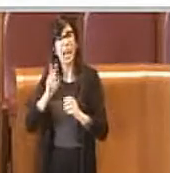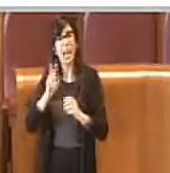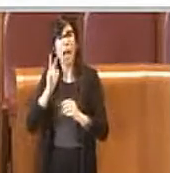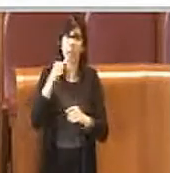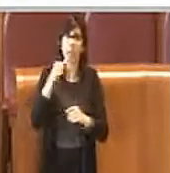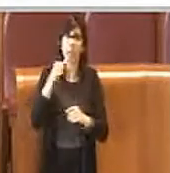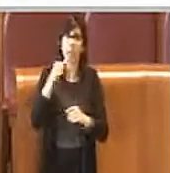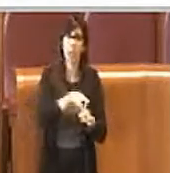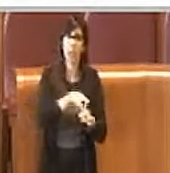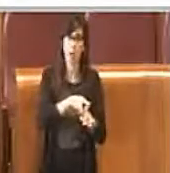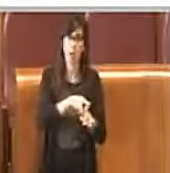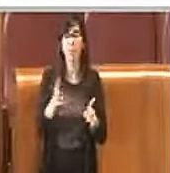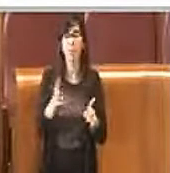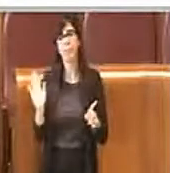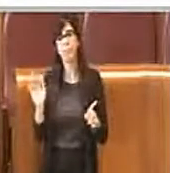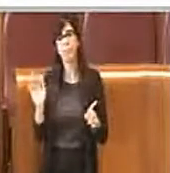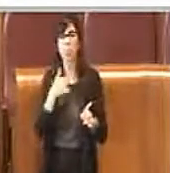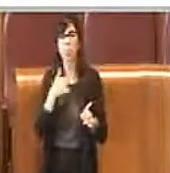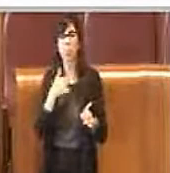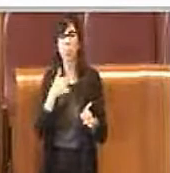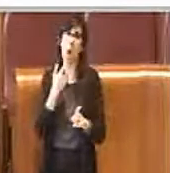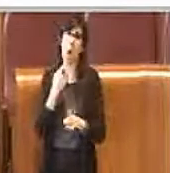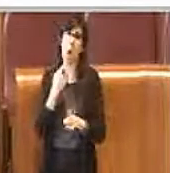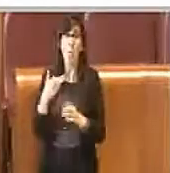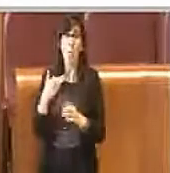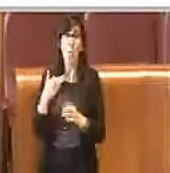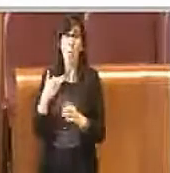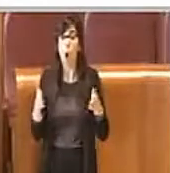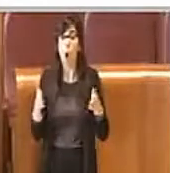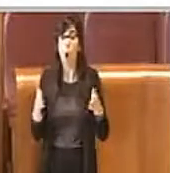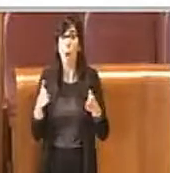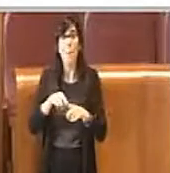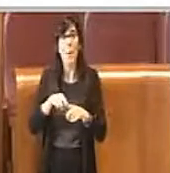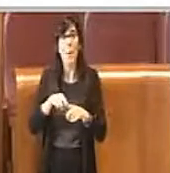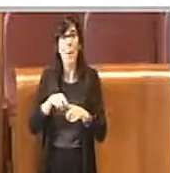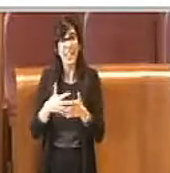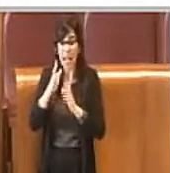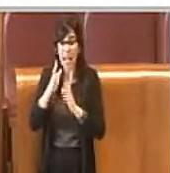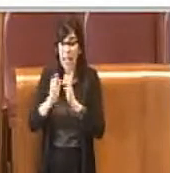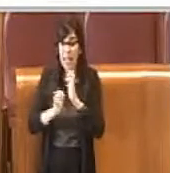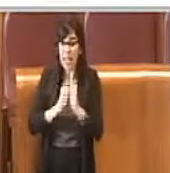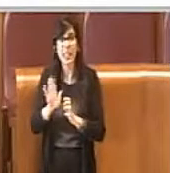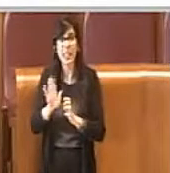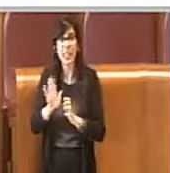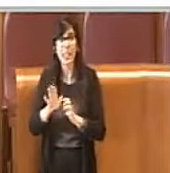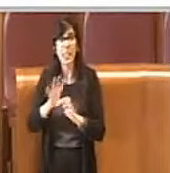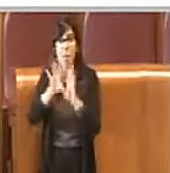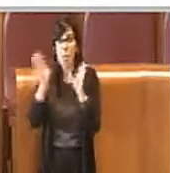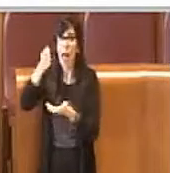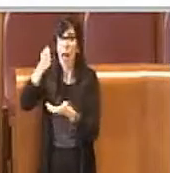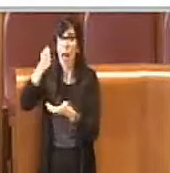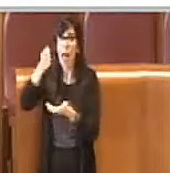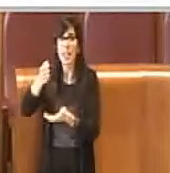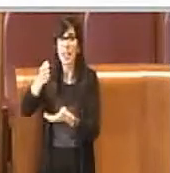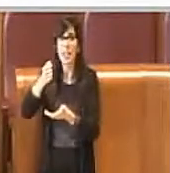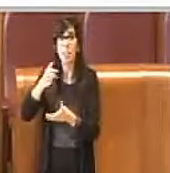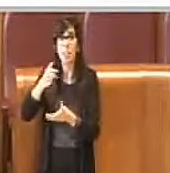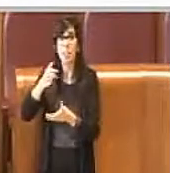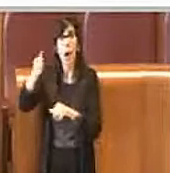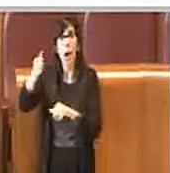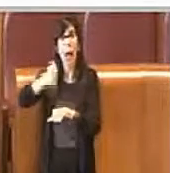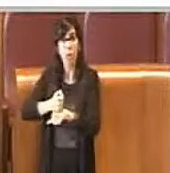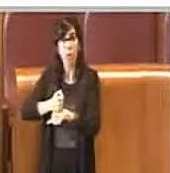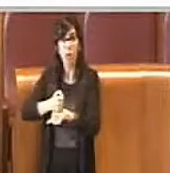lasciatemi dire che il momento di crisi per quello che riguarda il patrimonio documentale capitolino è stato superato